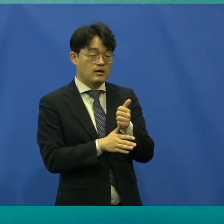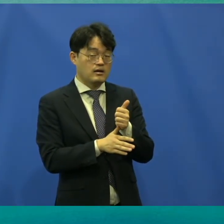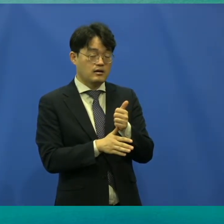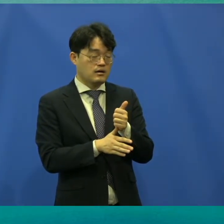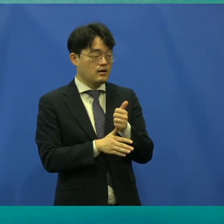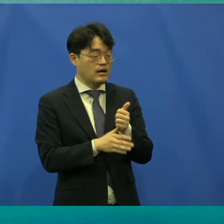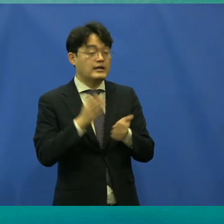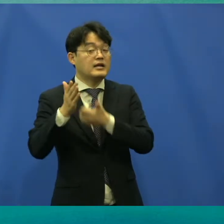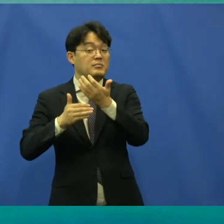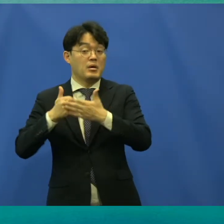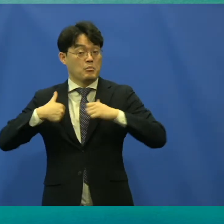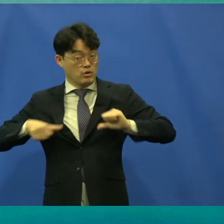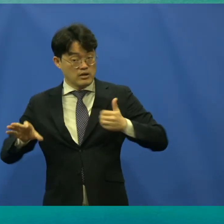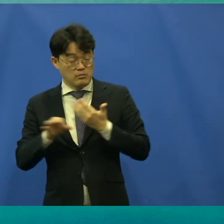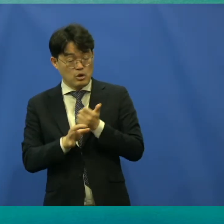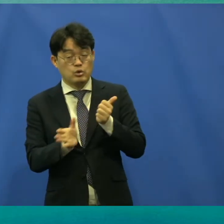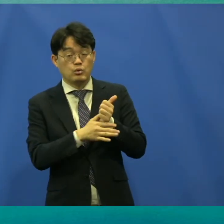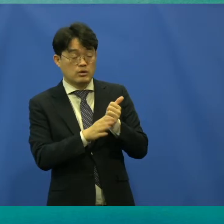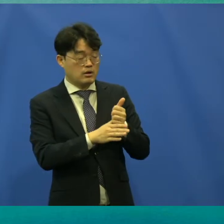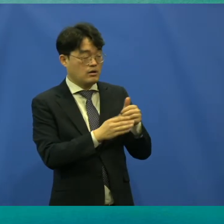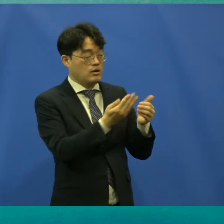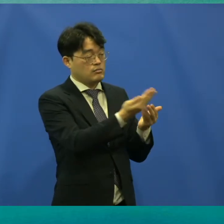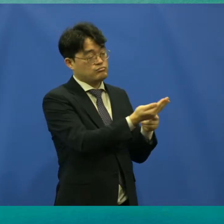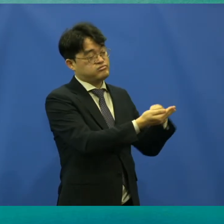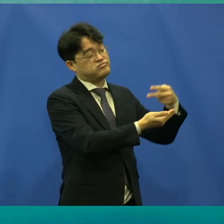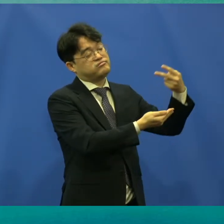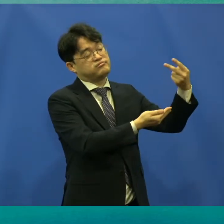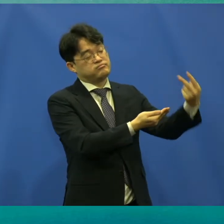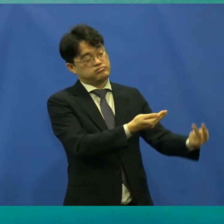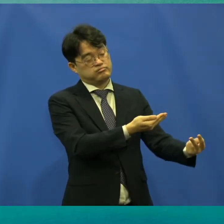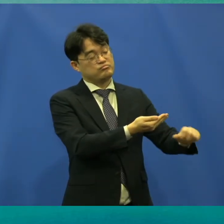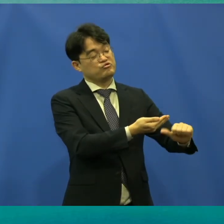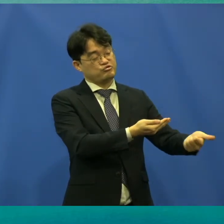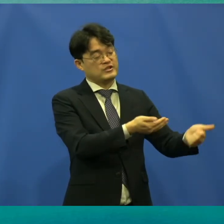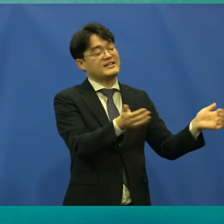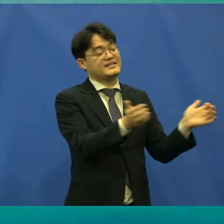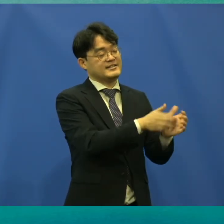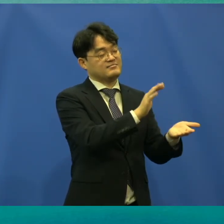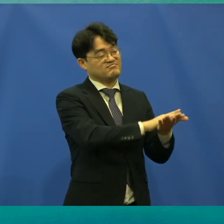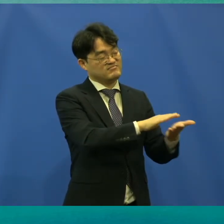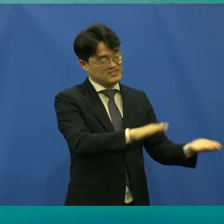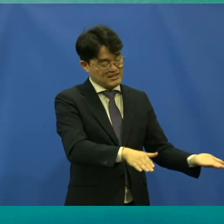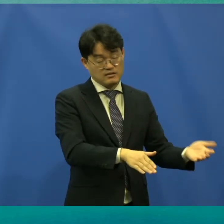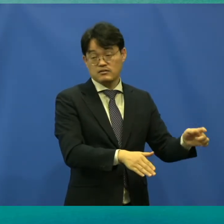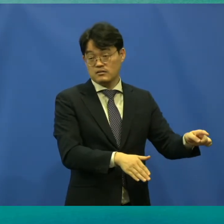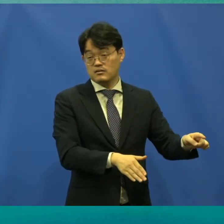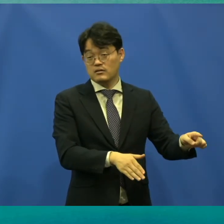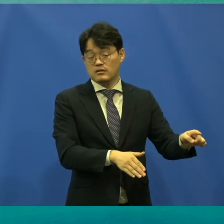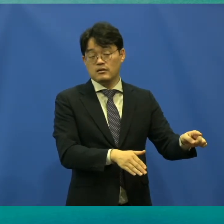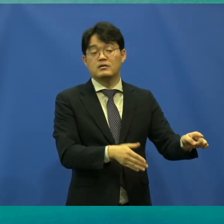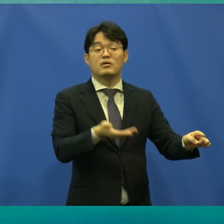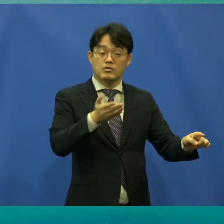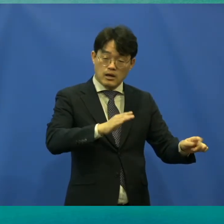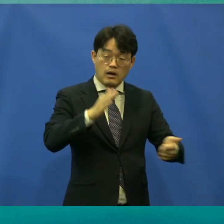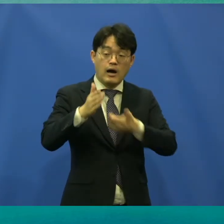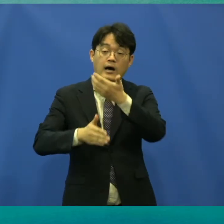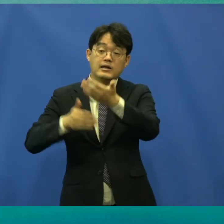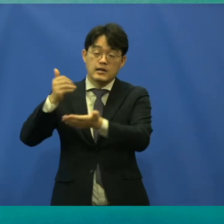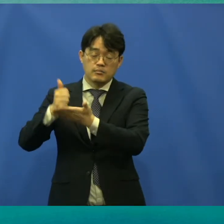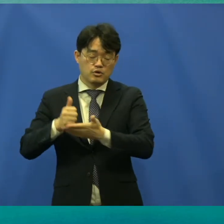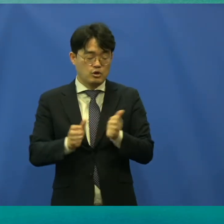하나님은 포기하지 아니하십니다. 그래서 우리의 소망은 우리를 포기하지